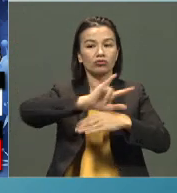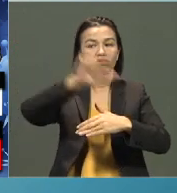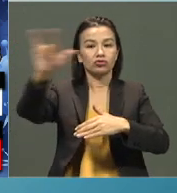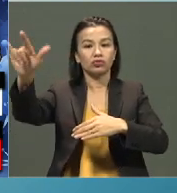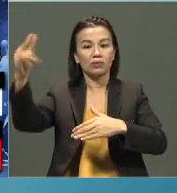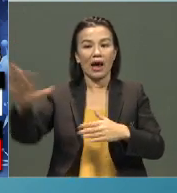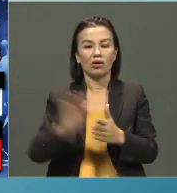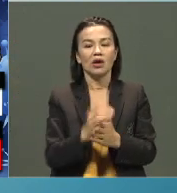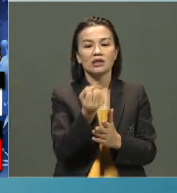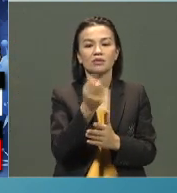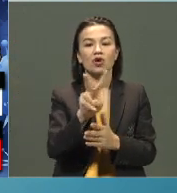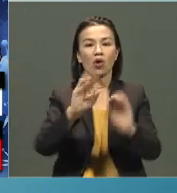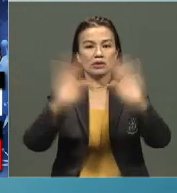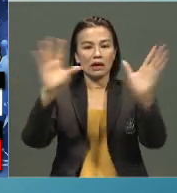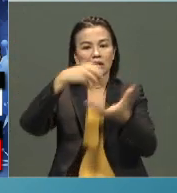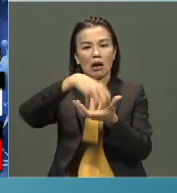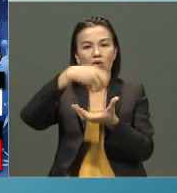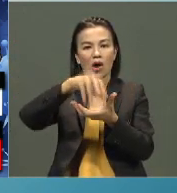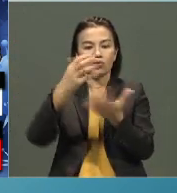กรกฎาคมก็เป็นวันที่เขาเดินทางกลับไปในประเทศที่เข้ามานะครับผลตรวจออกในวันที่12ก็เลยมารายงานในวันนี้อ่ะ